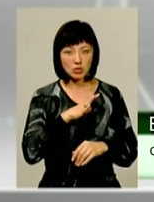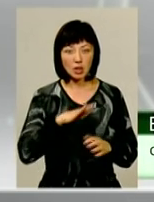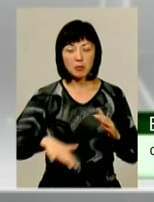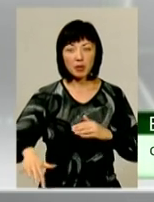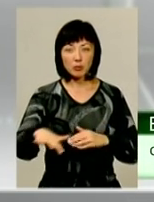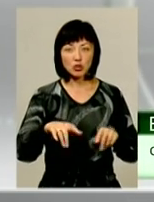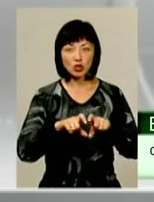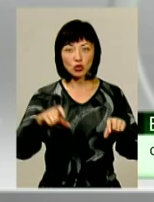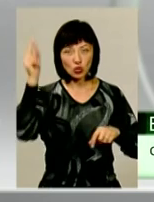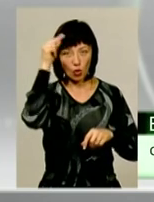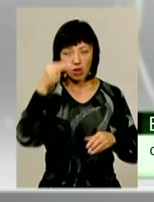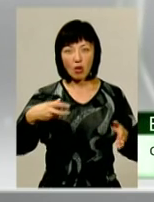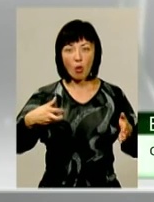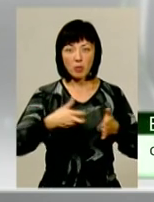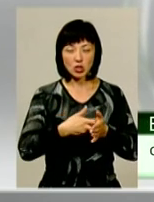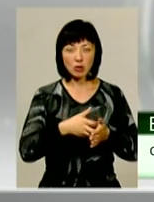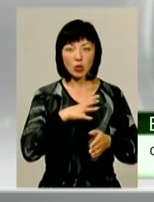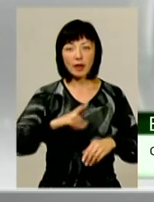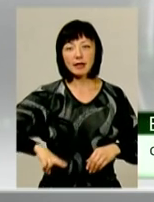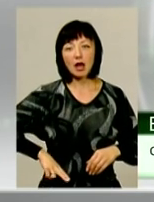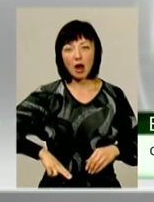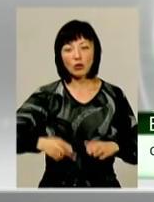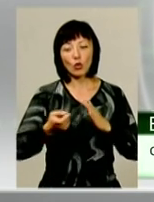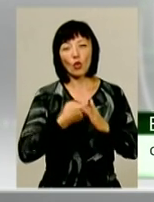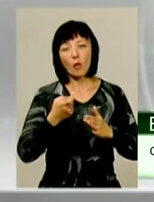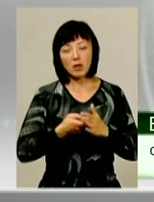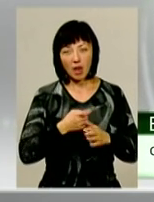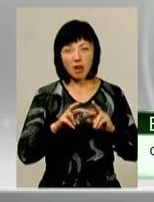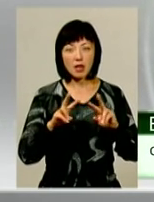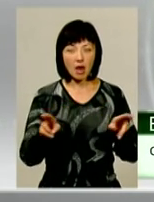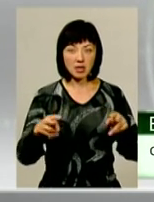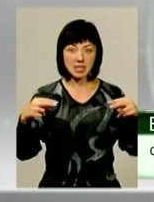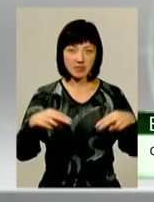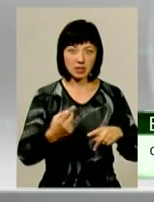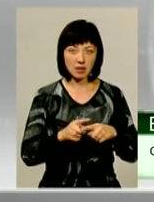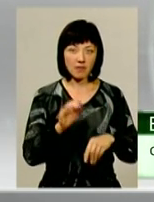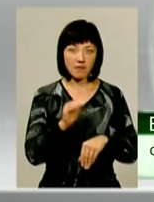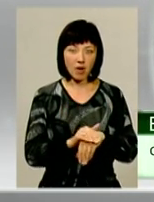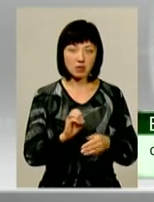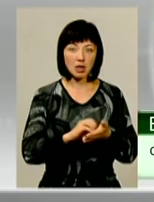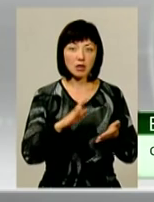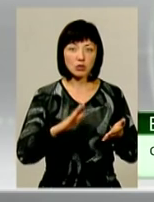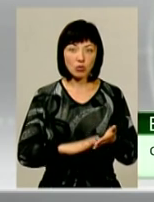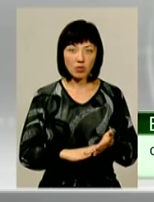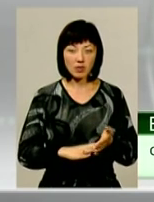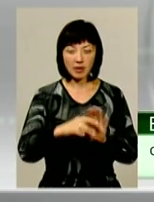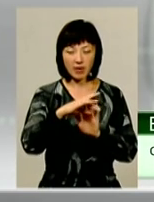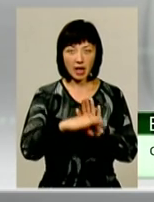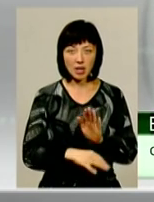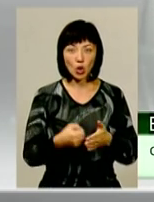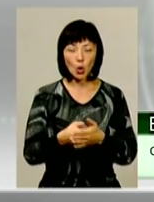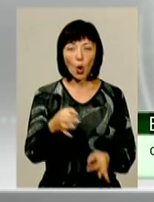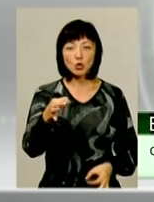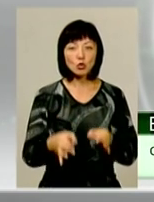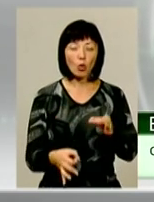приміщення школи було опечатано. Директора допитали в якості свідка. Даний факт був зареєстрований в єдиному реєстрі